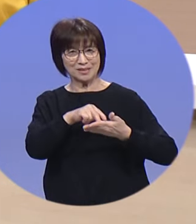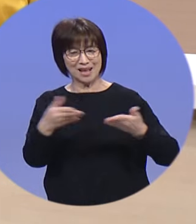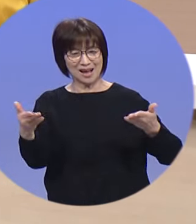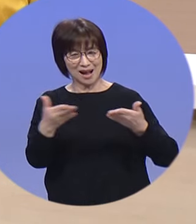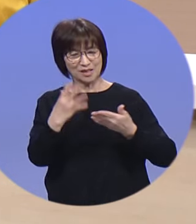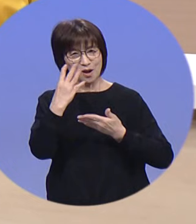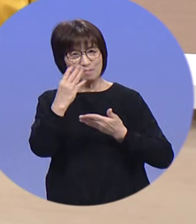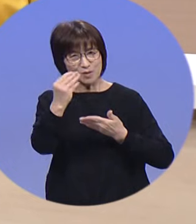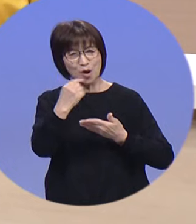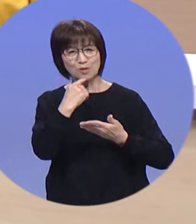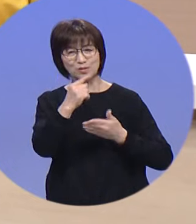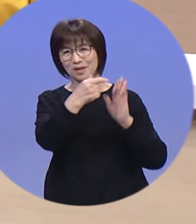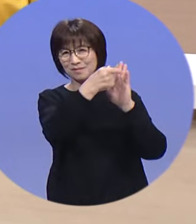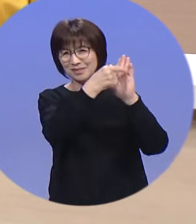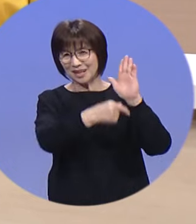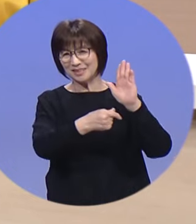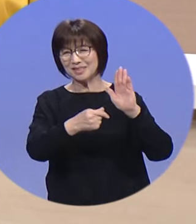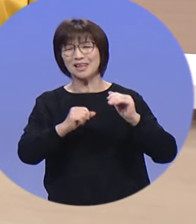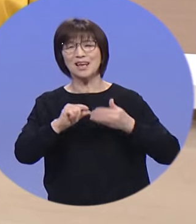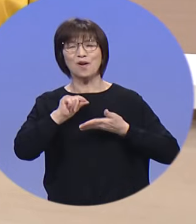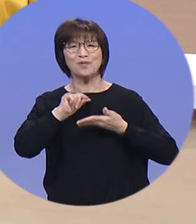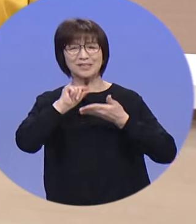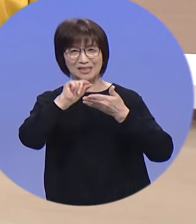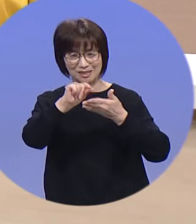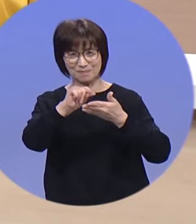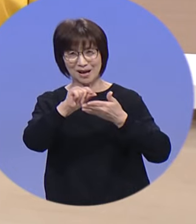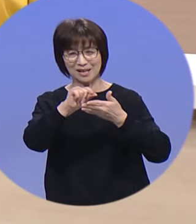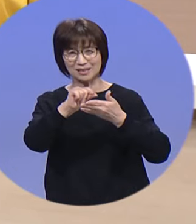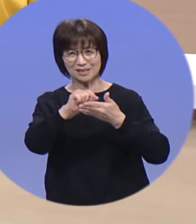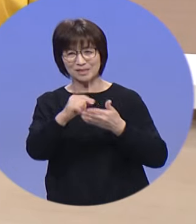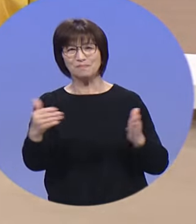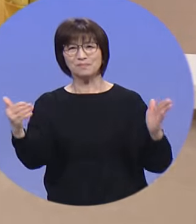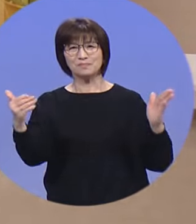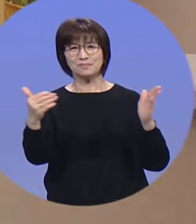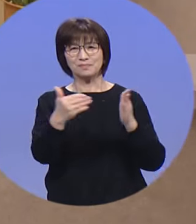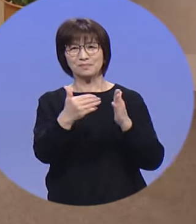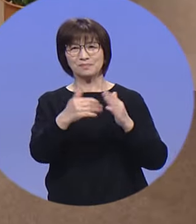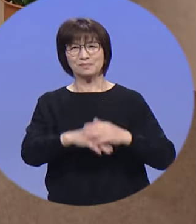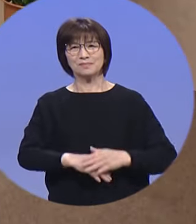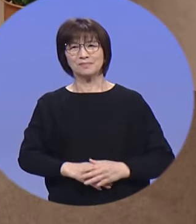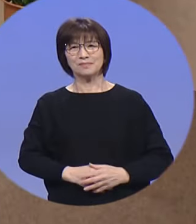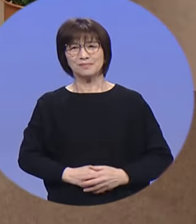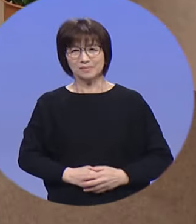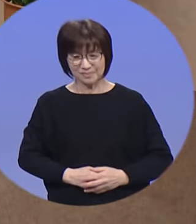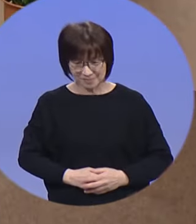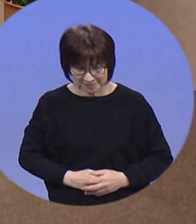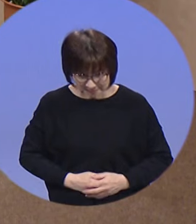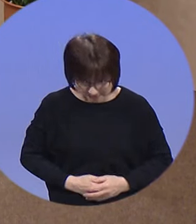く魅力と題してお送りします。それでは今週はこのあたりで失礼いたします。